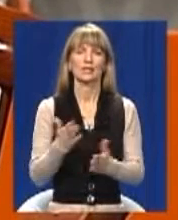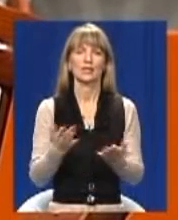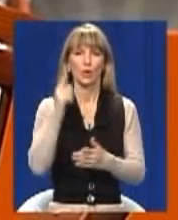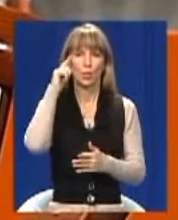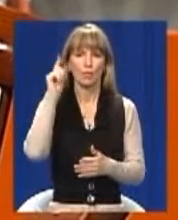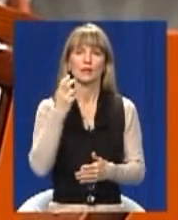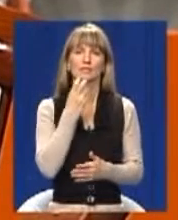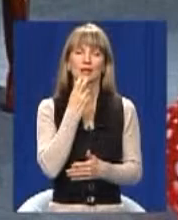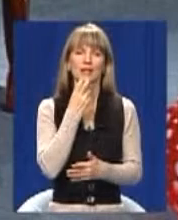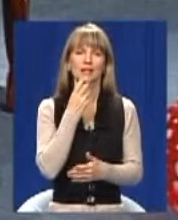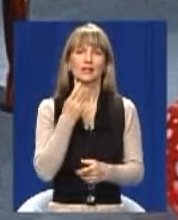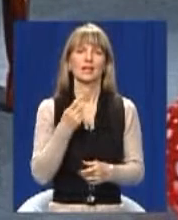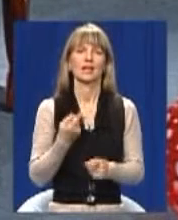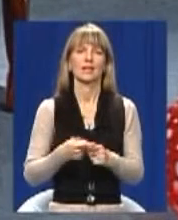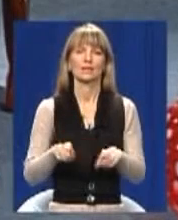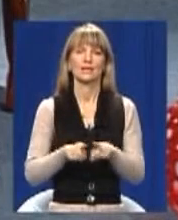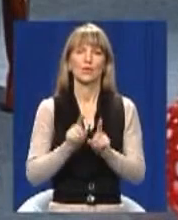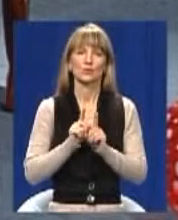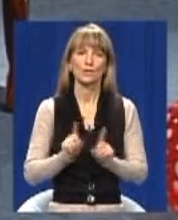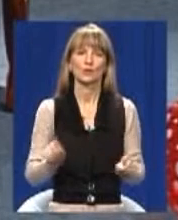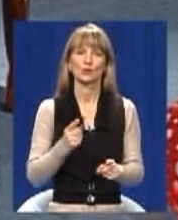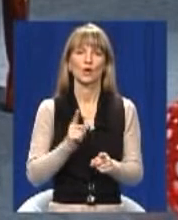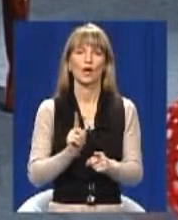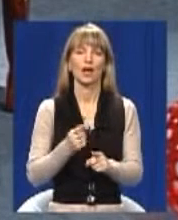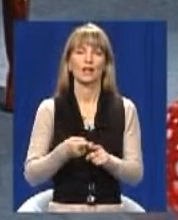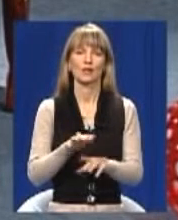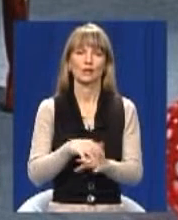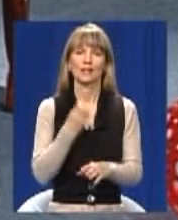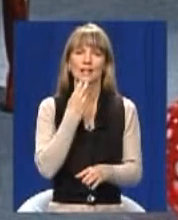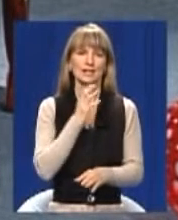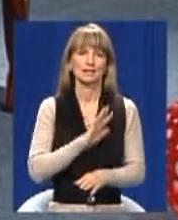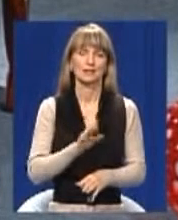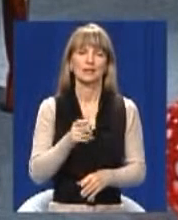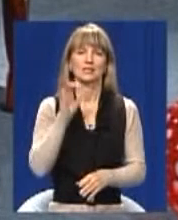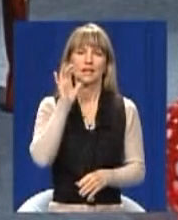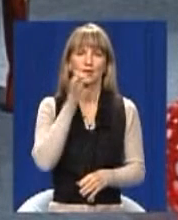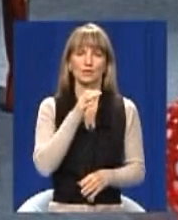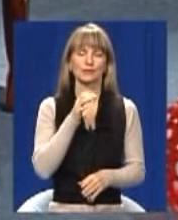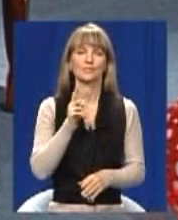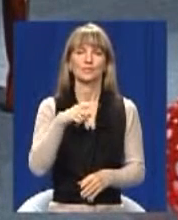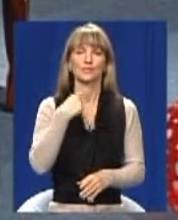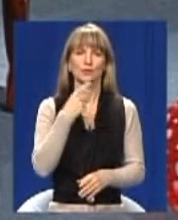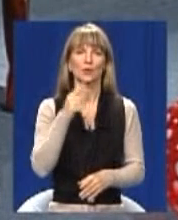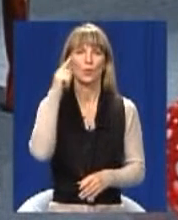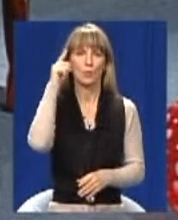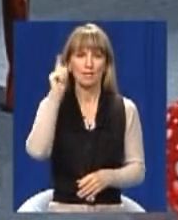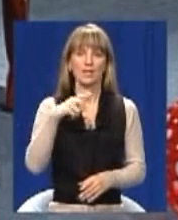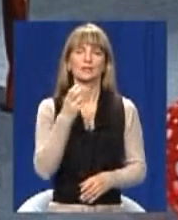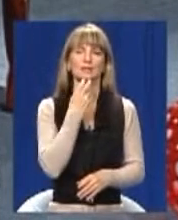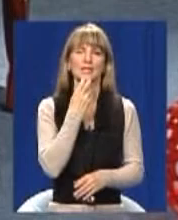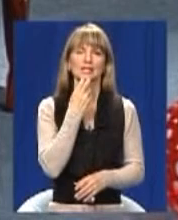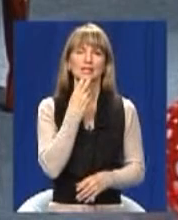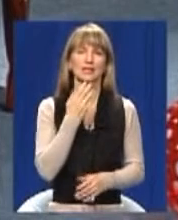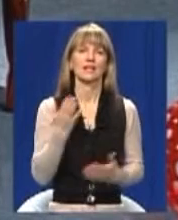сміятися. Ага, тобто це така особливість, що ці котики взагалі не сміються, так? Вони такі серйозні? Ні, я кажу, що вони вміють сміятися.